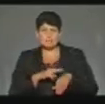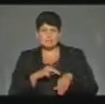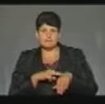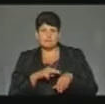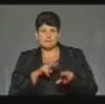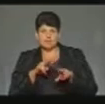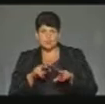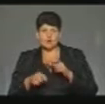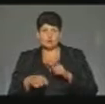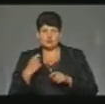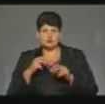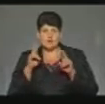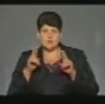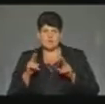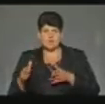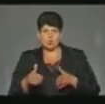правила дорожнього руху?